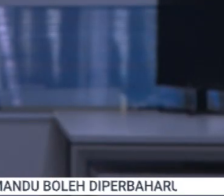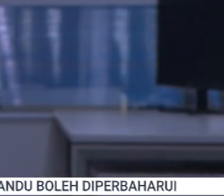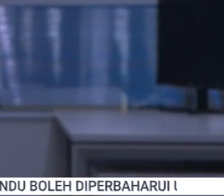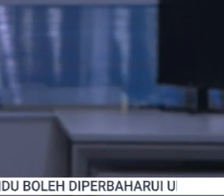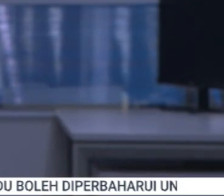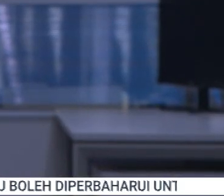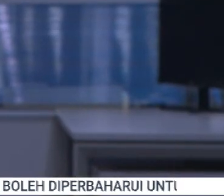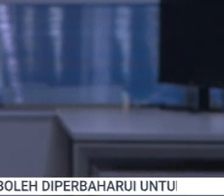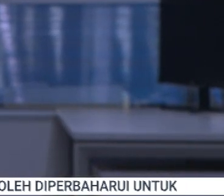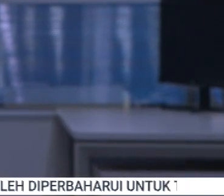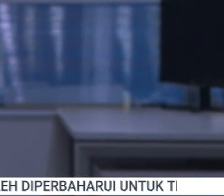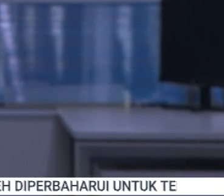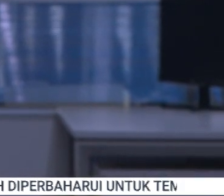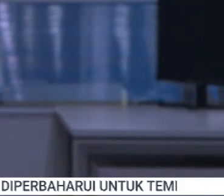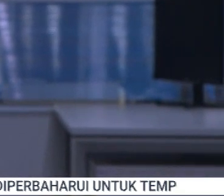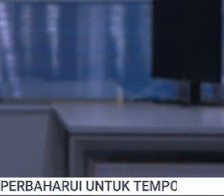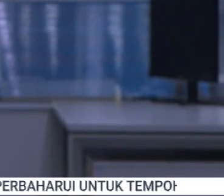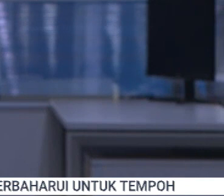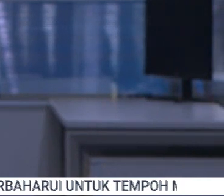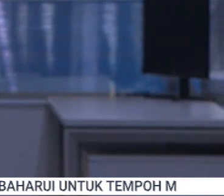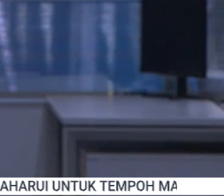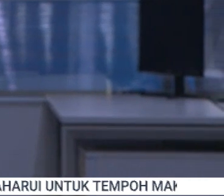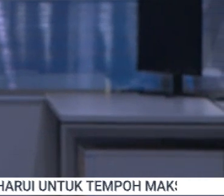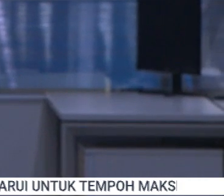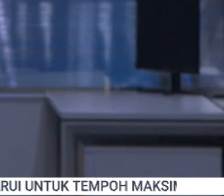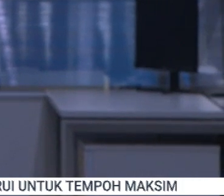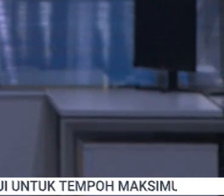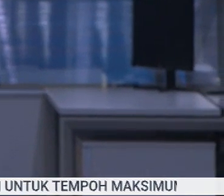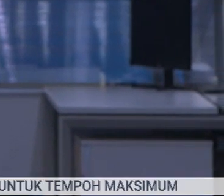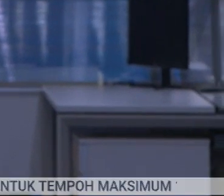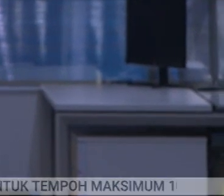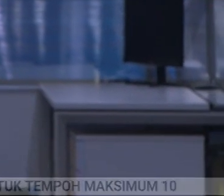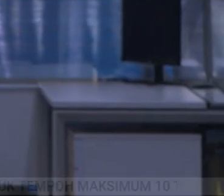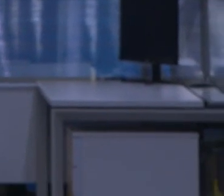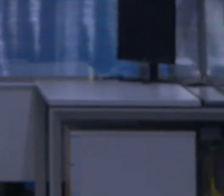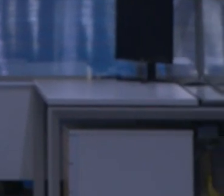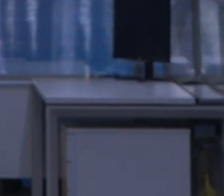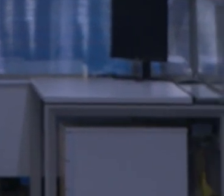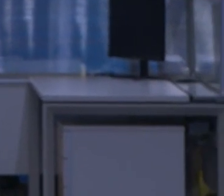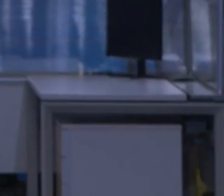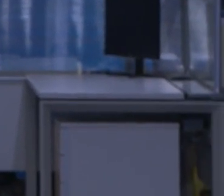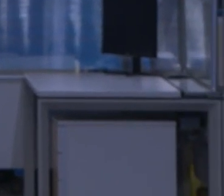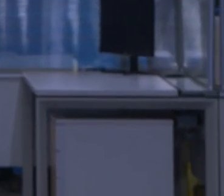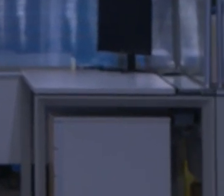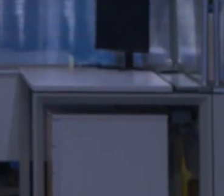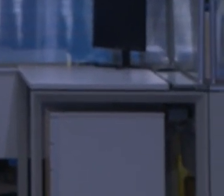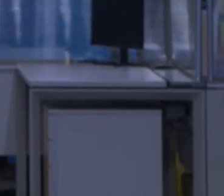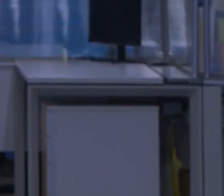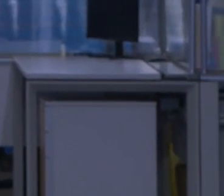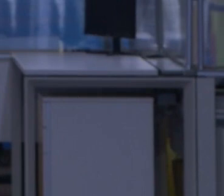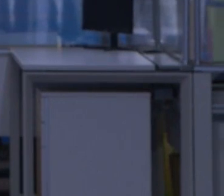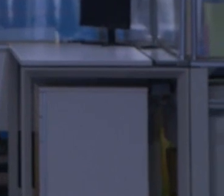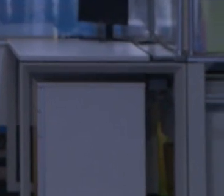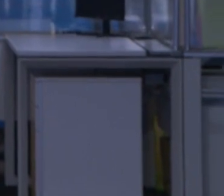paparan itu mengakhiri kata 744 menyusul serba sini berita perdana bersama Fatil Hidayat Ghazali dan hazardman untuk paparan lebih